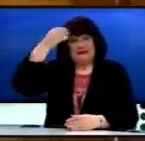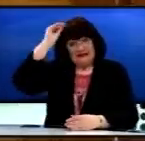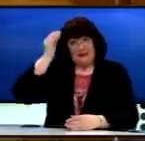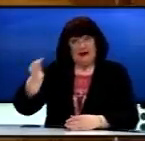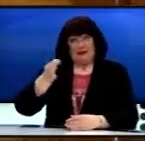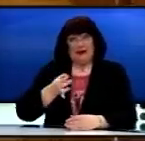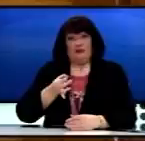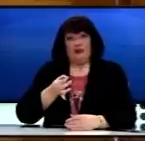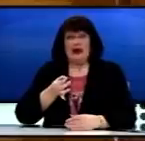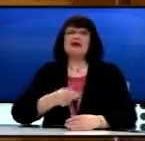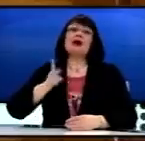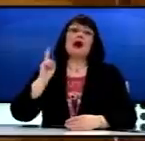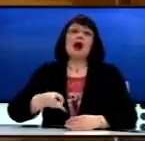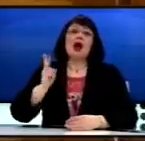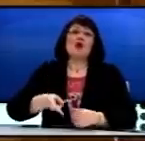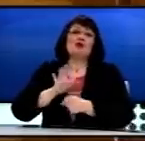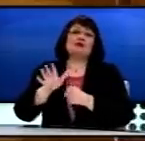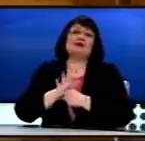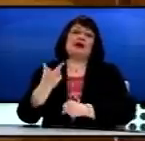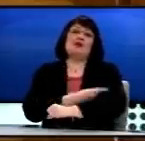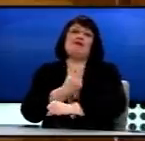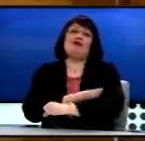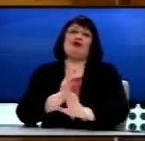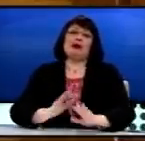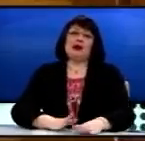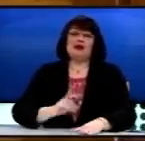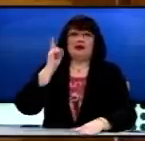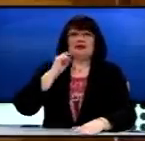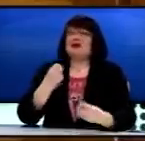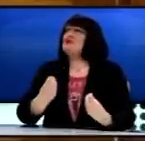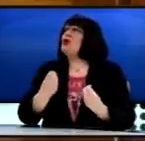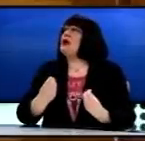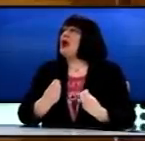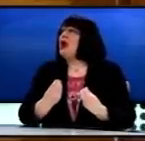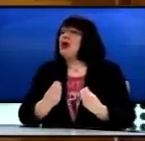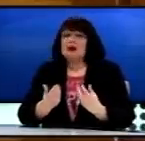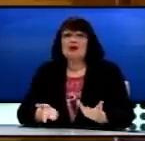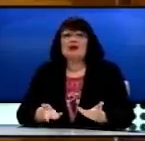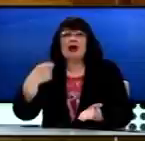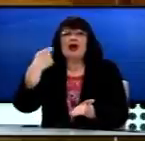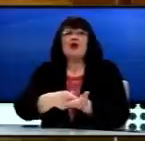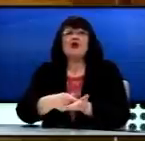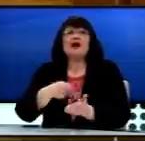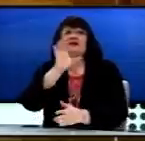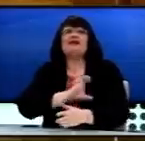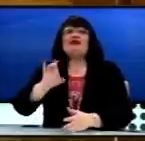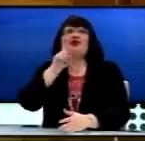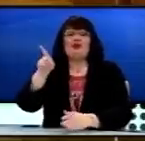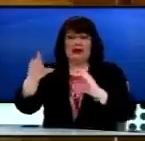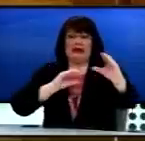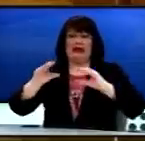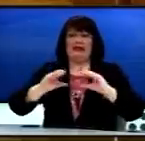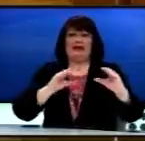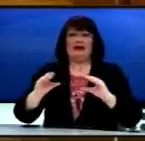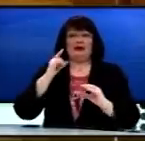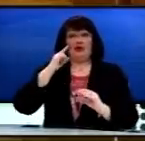να λέτε κακώς δεν έχετε αρκετά εμβόλια, όταν ξέρετε πολύ καλά ότι τα εμβόλια τα αγοράζει η Ευρώπη, να